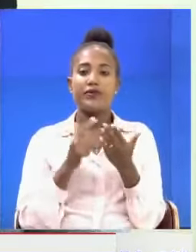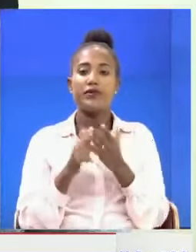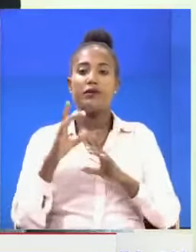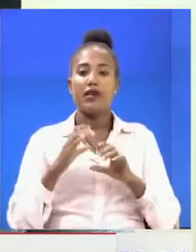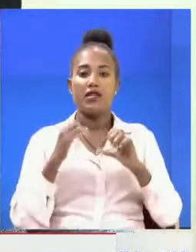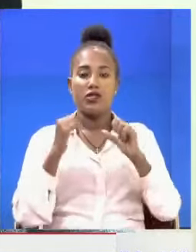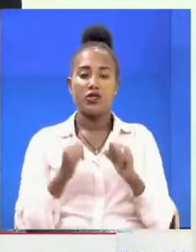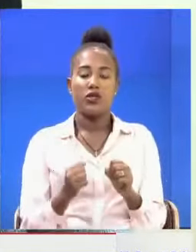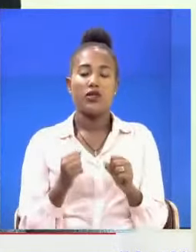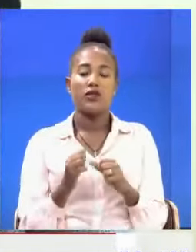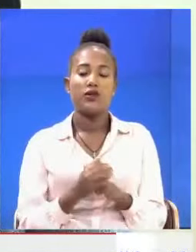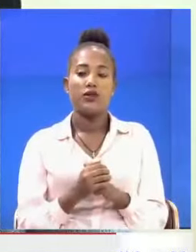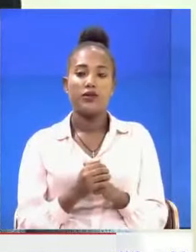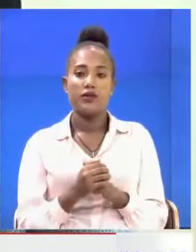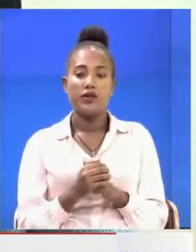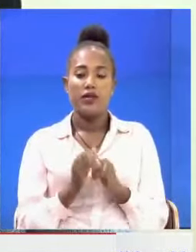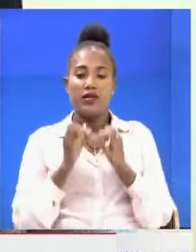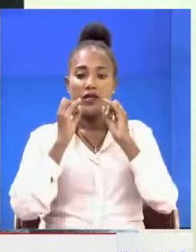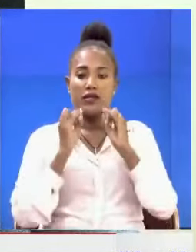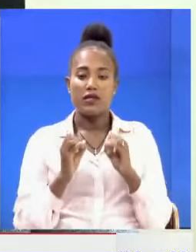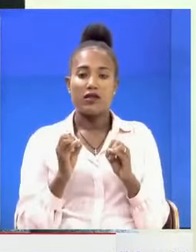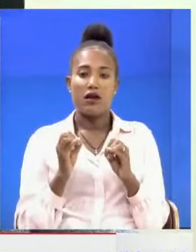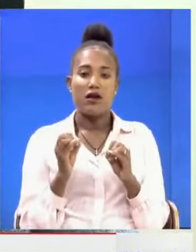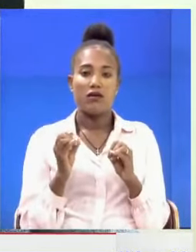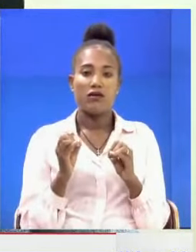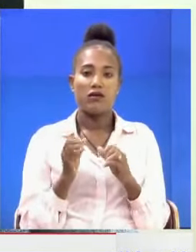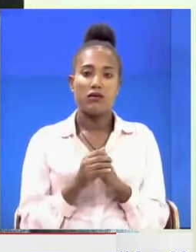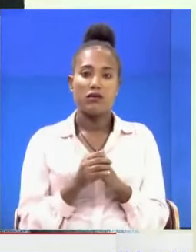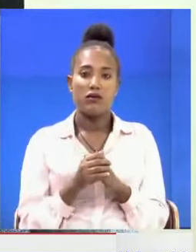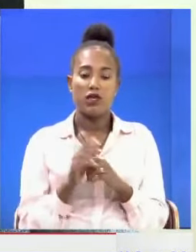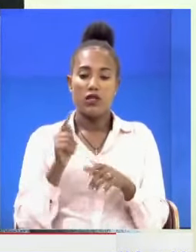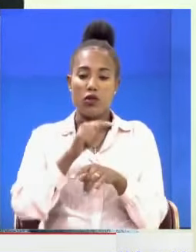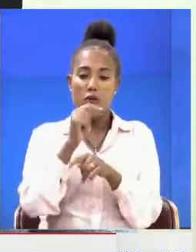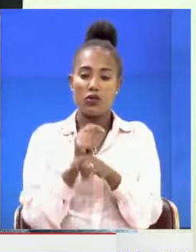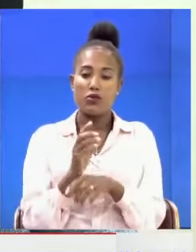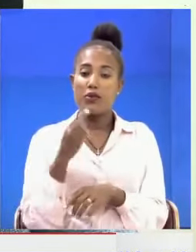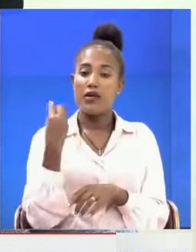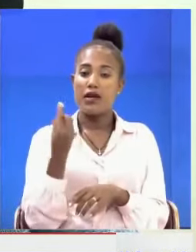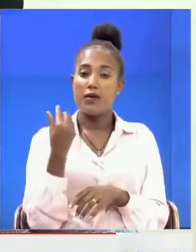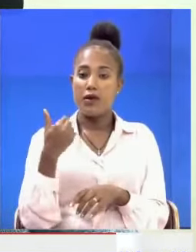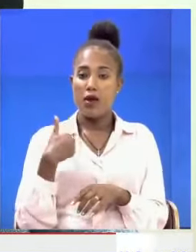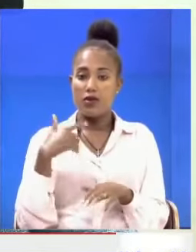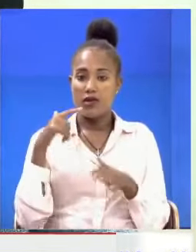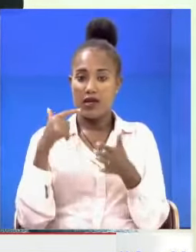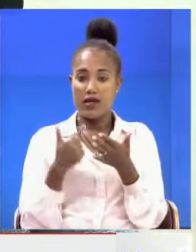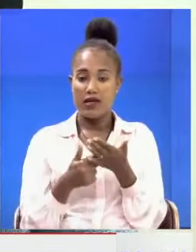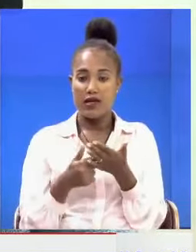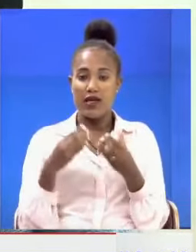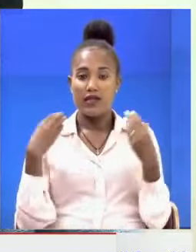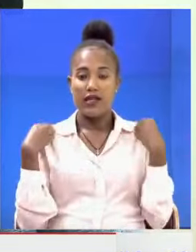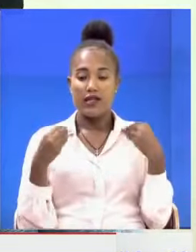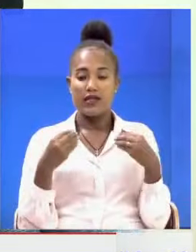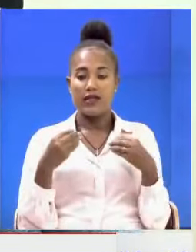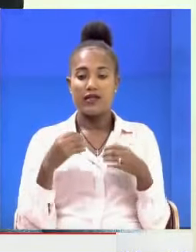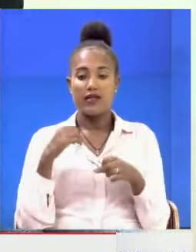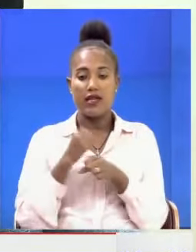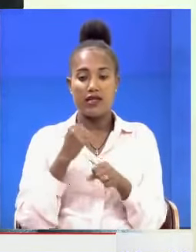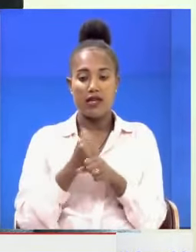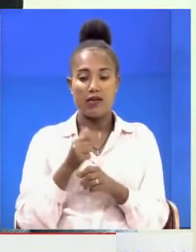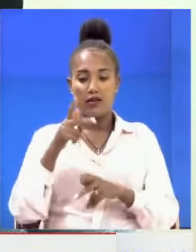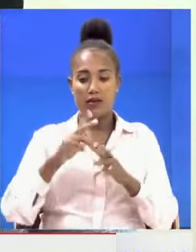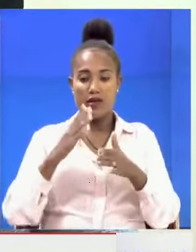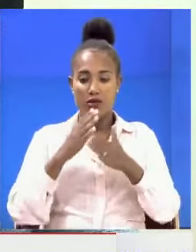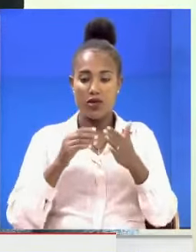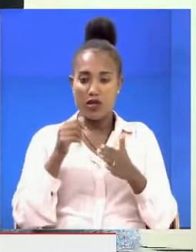እንዲችል የጸጥታ ተቋሞች በየቀበሌ ያሉ የጸጥታ ተቋሞች ይህን የመሪነት ሚና እንዲጫወቱ ህብረተሰቡን አደራጅተው